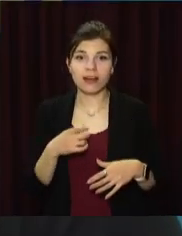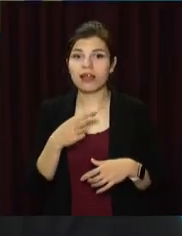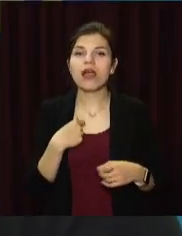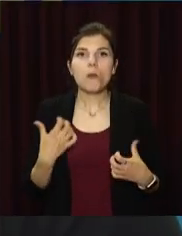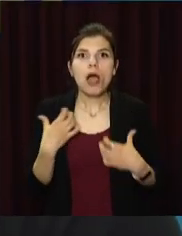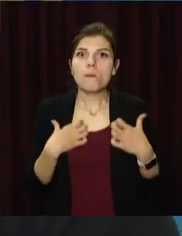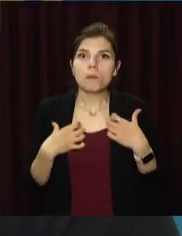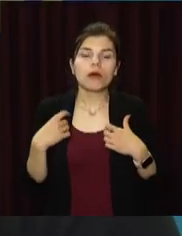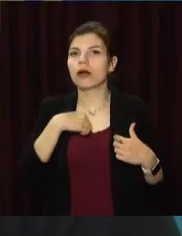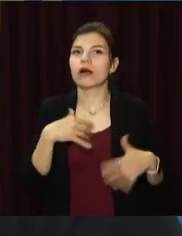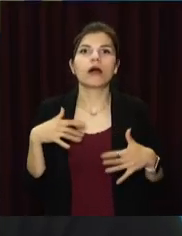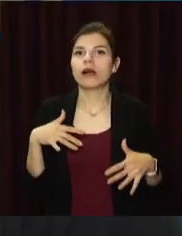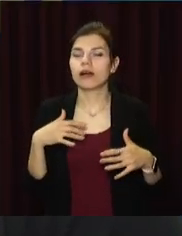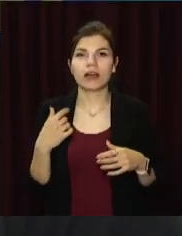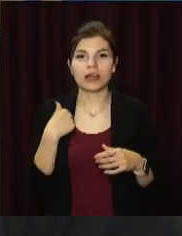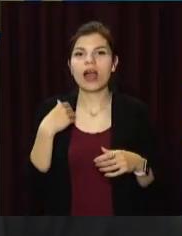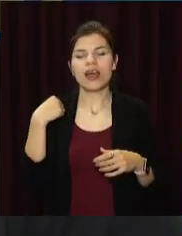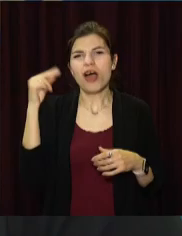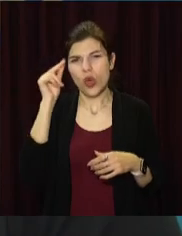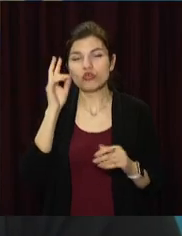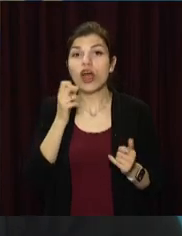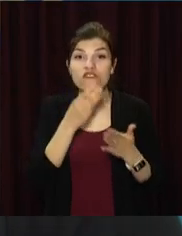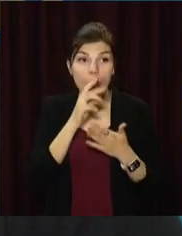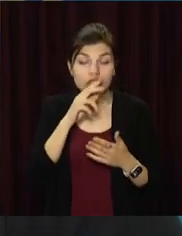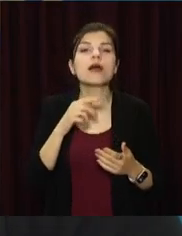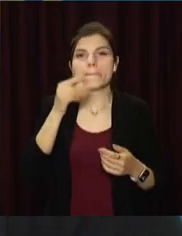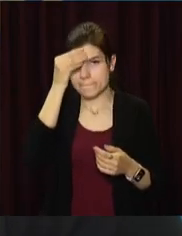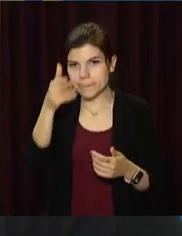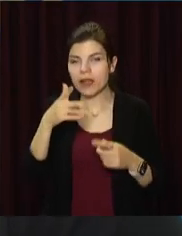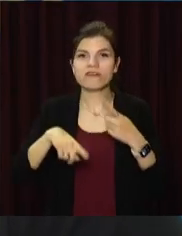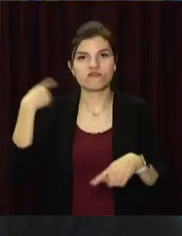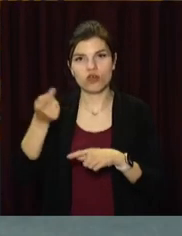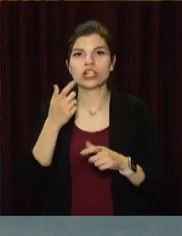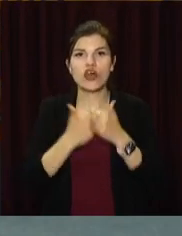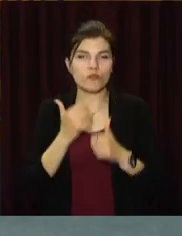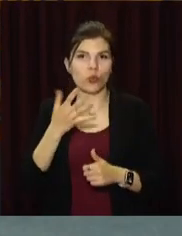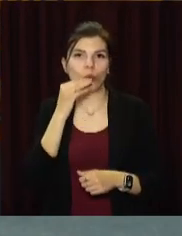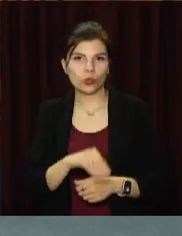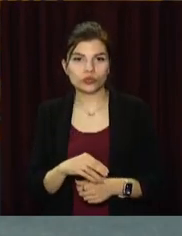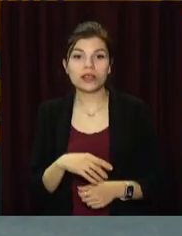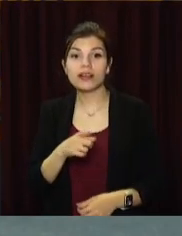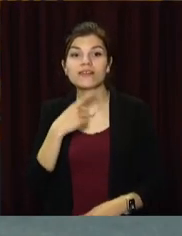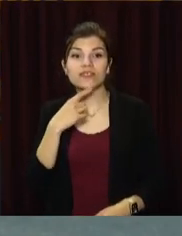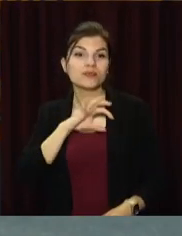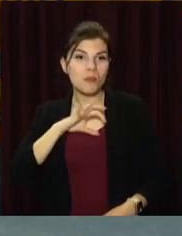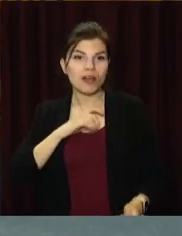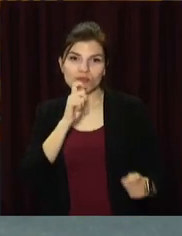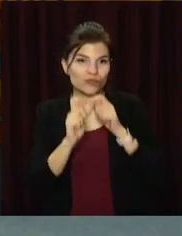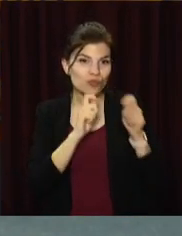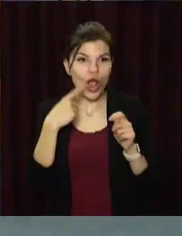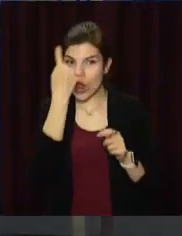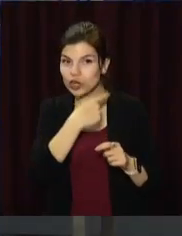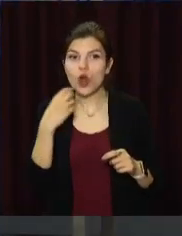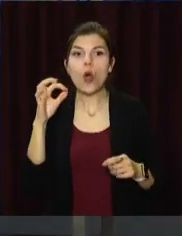сильно розпереживалася. Мені здається, я навчусь на своїх помилках і на наступних змаганнях буде дуже краще. Медалі переможцям і призерам вручив